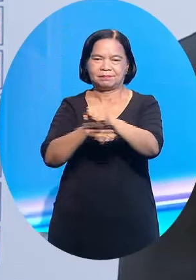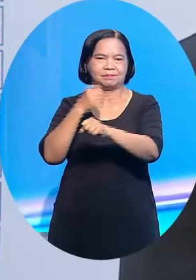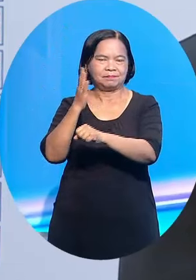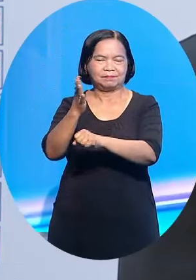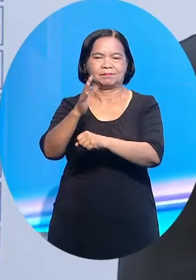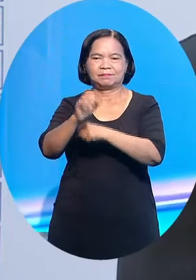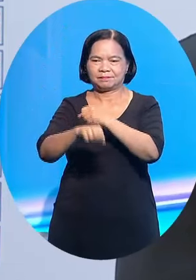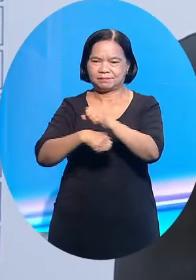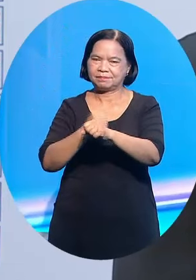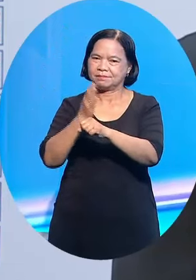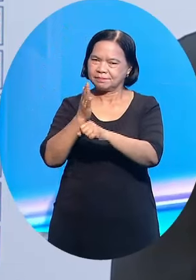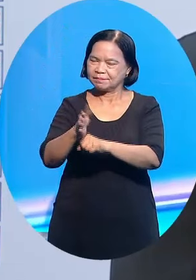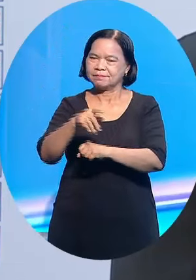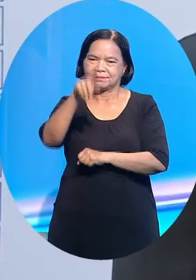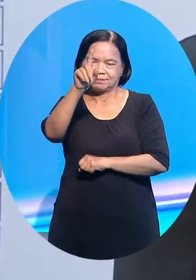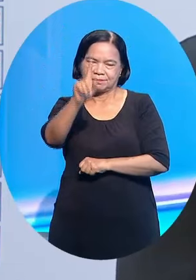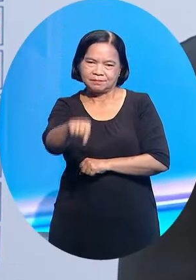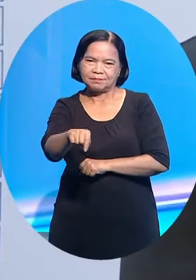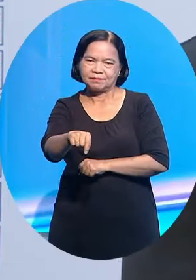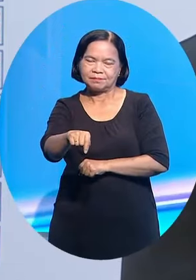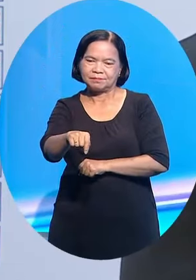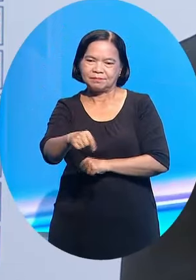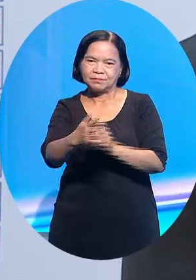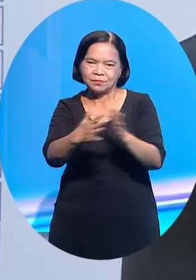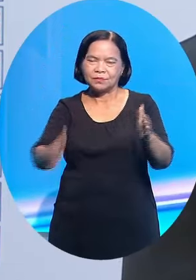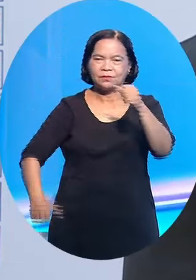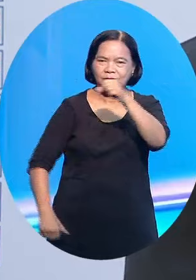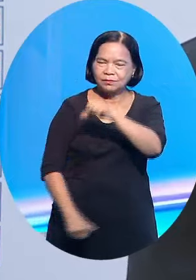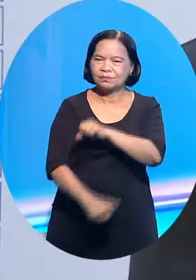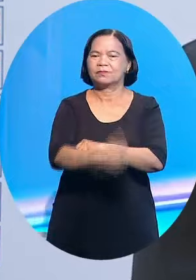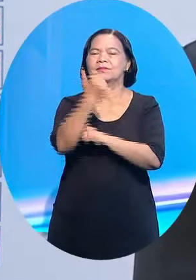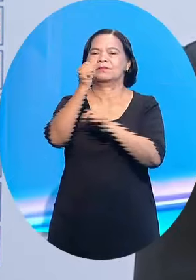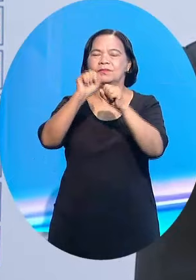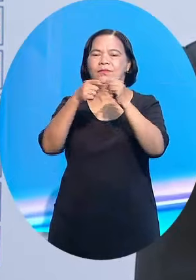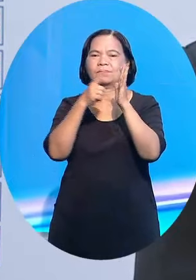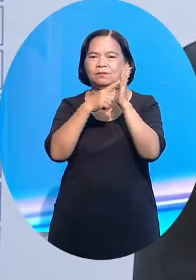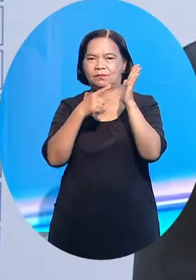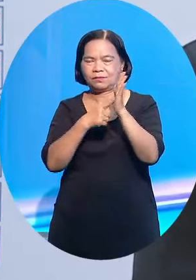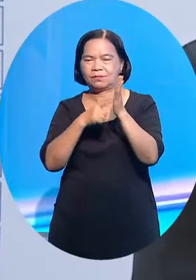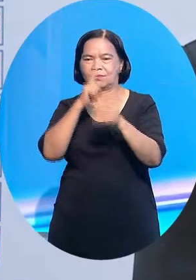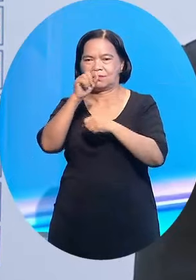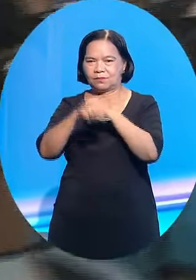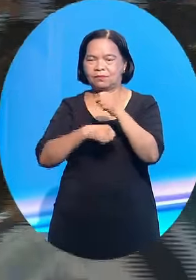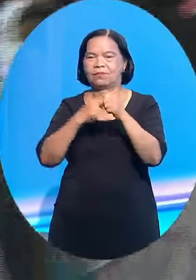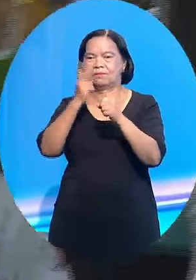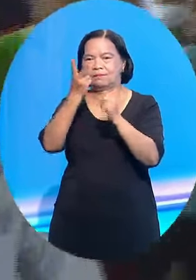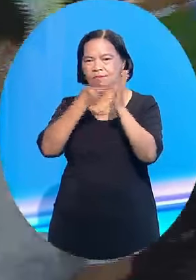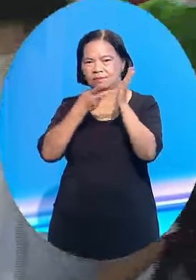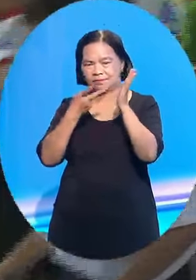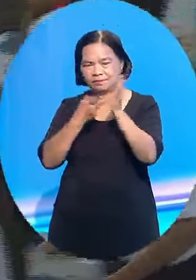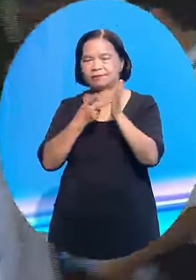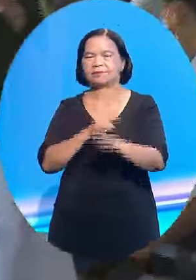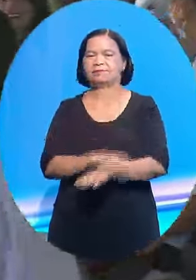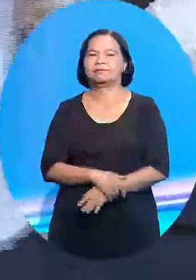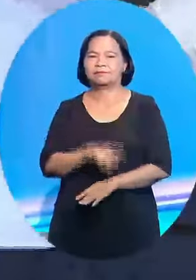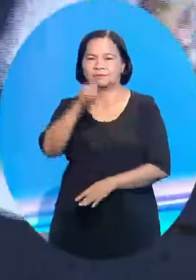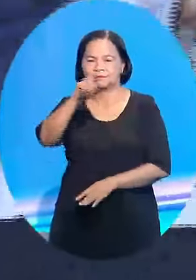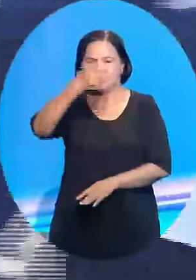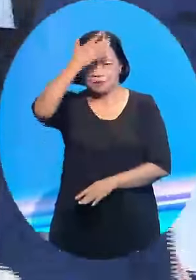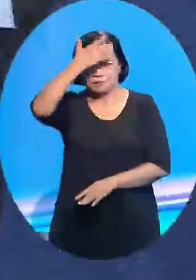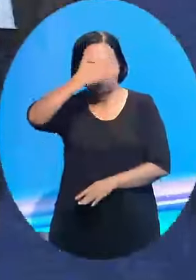các năm tới thì có thể là cái quy mô sẽ rộng hơn, và thay vì tổ chức một lần thì có thể một năm sẽ tổ chức 2 lần. Với sự góp mặt của